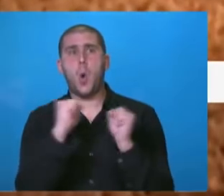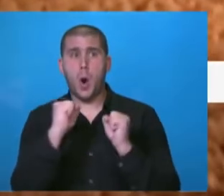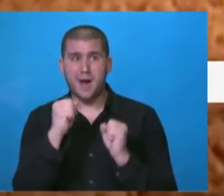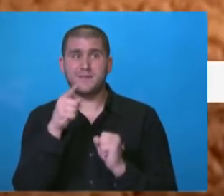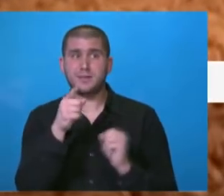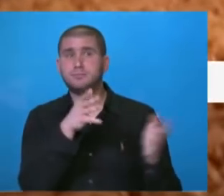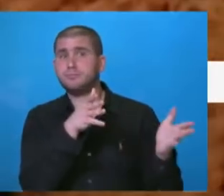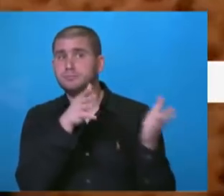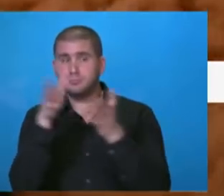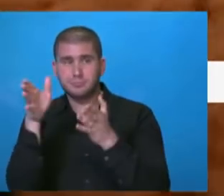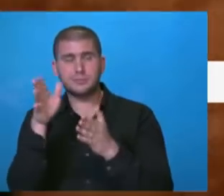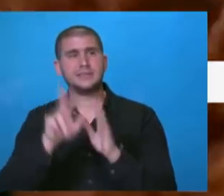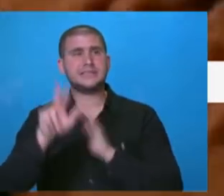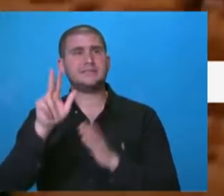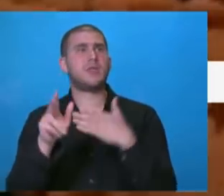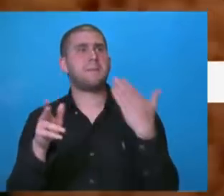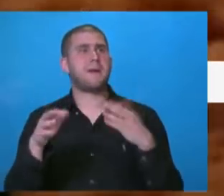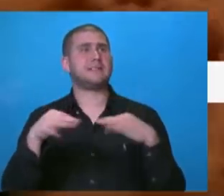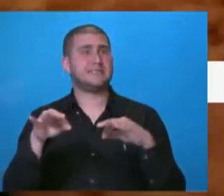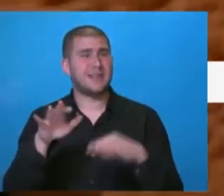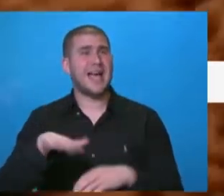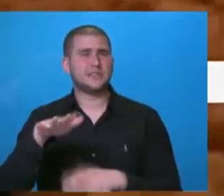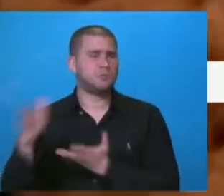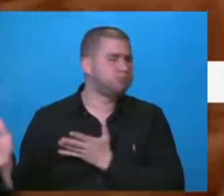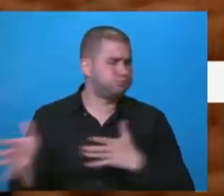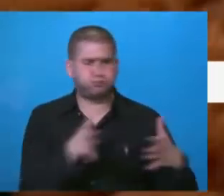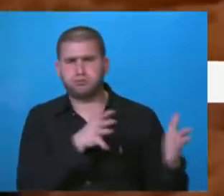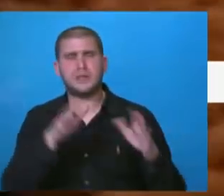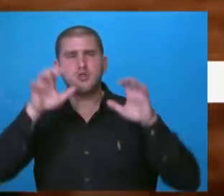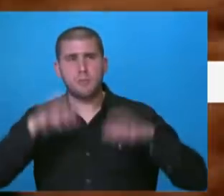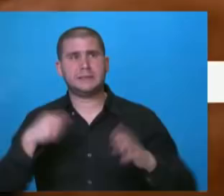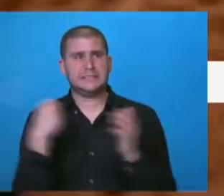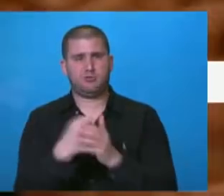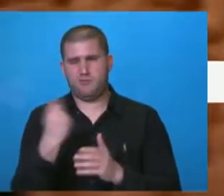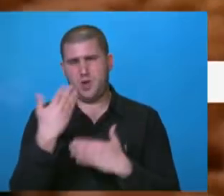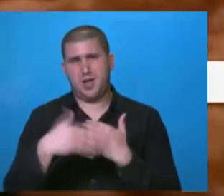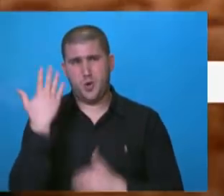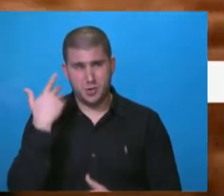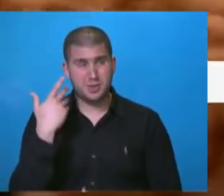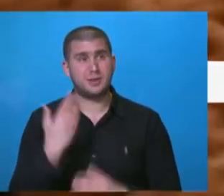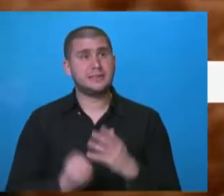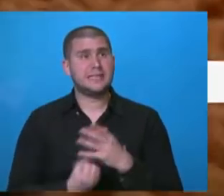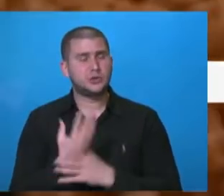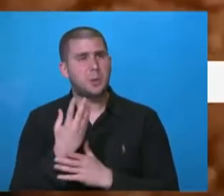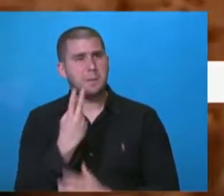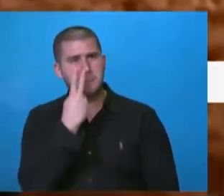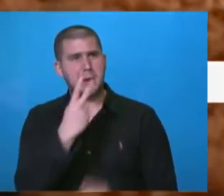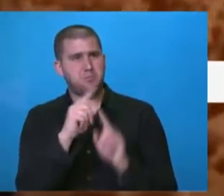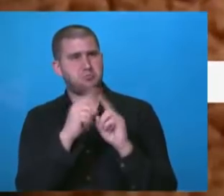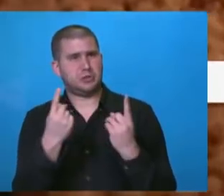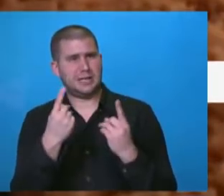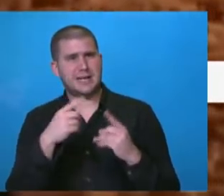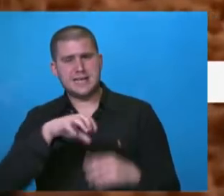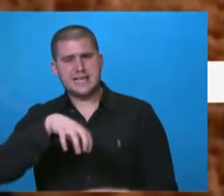אותנו הפעם אל צפון מערב ספרד, אזור שחווה סופות וגשמים בסוף השבוע האחרון, שיצרו את המראה הזה, כן,